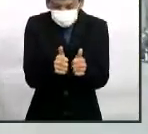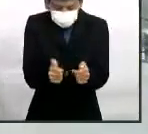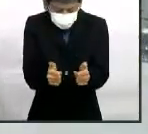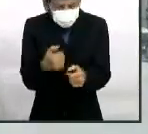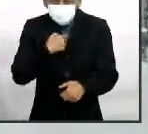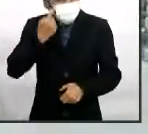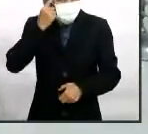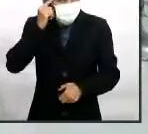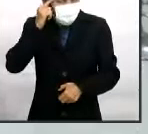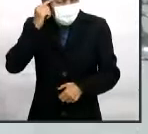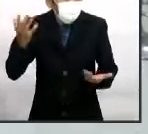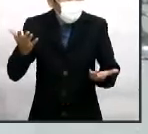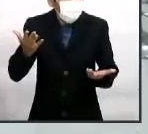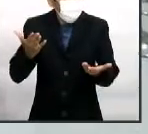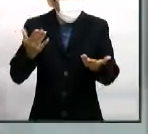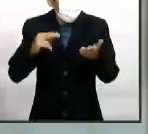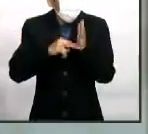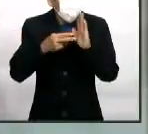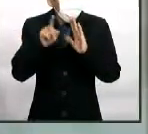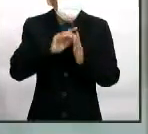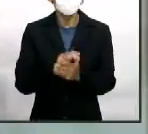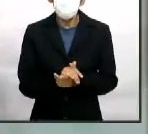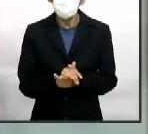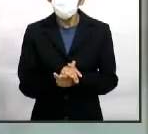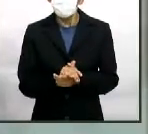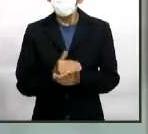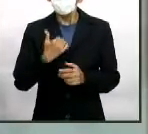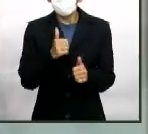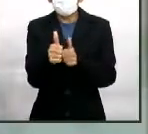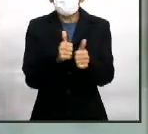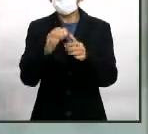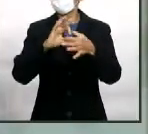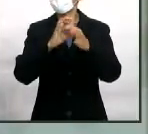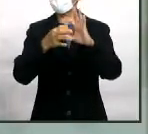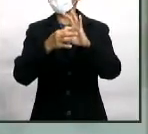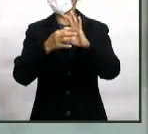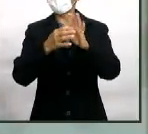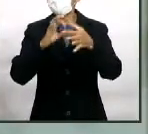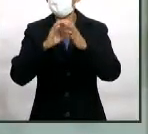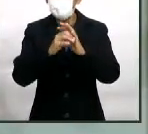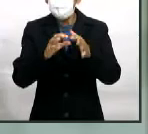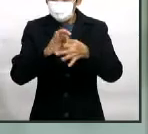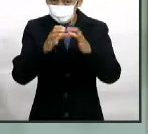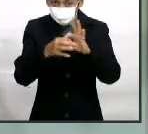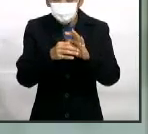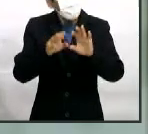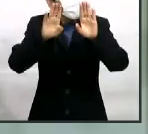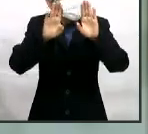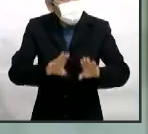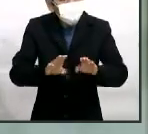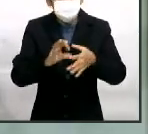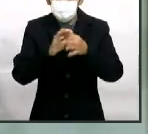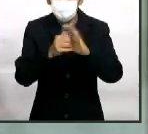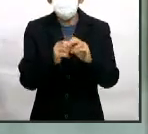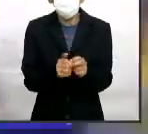ไม่เข้าใจอะไรคือ e-sport e-sport ก็เป็นการแข่งขันกีฬาแต่ว่าเป็นการแข่งขันกีฬาในรูปแบบของการแ